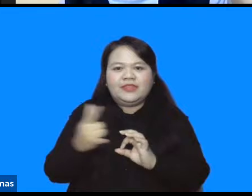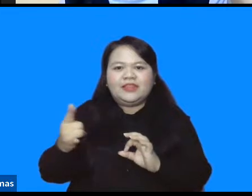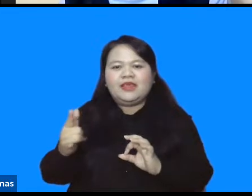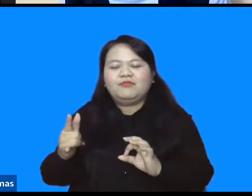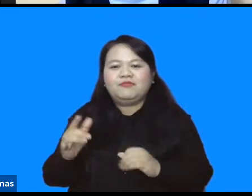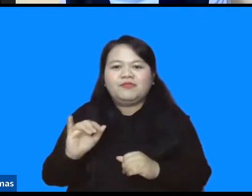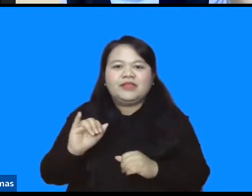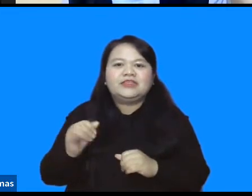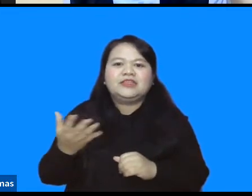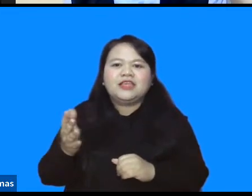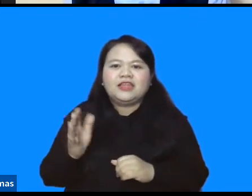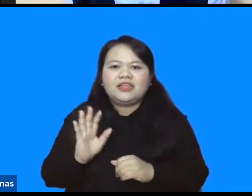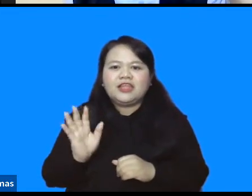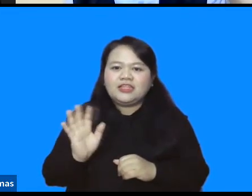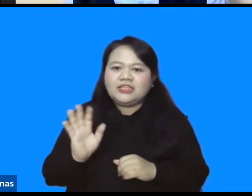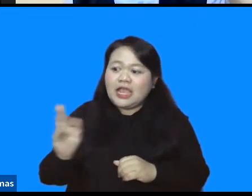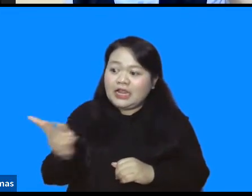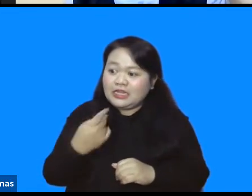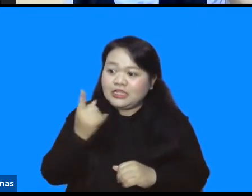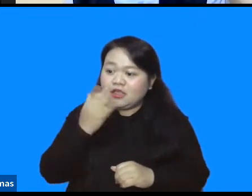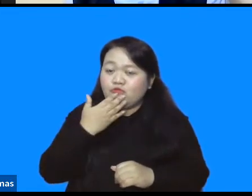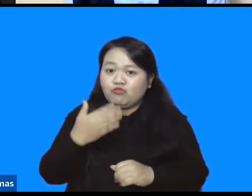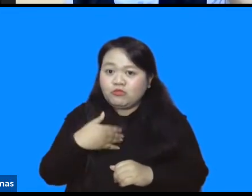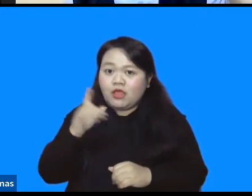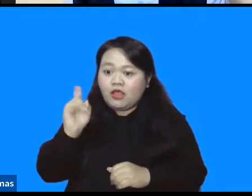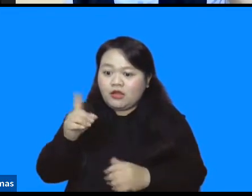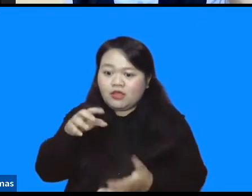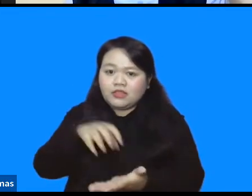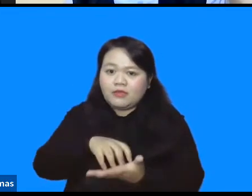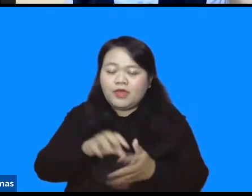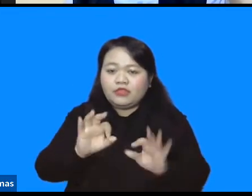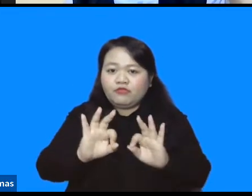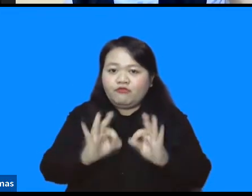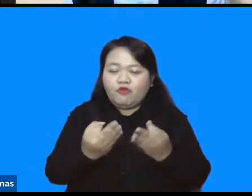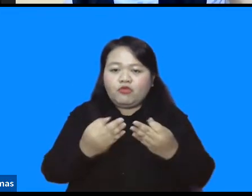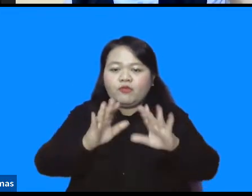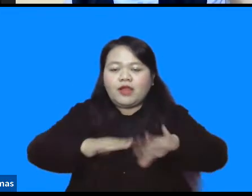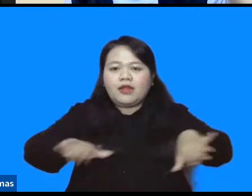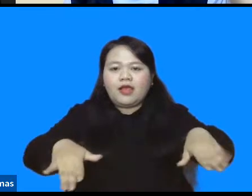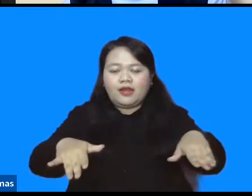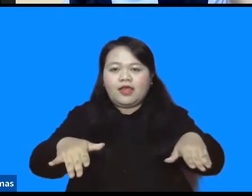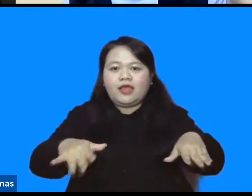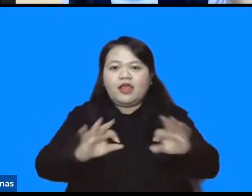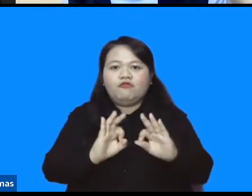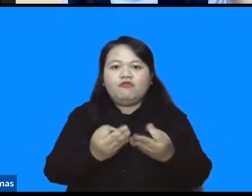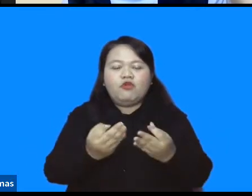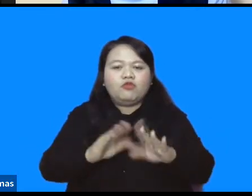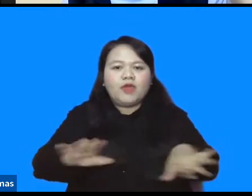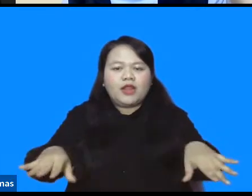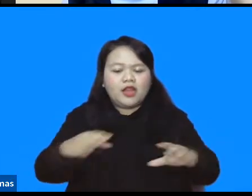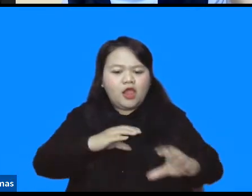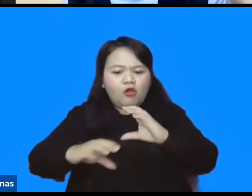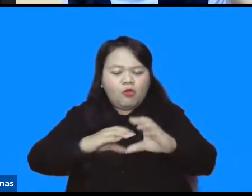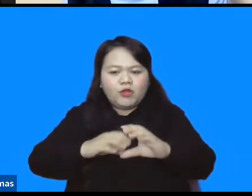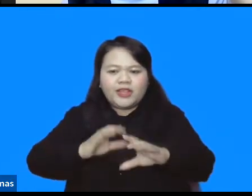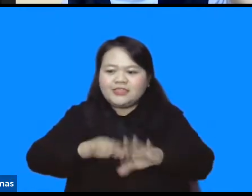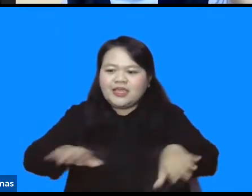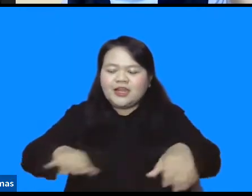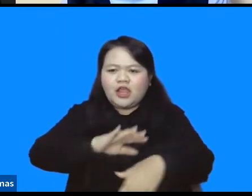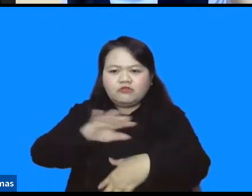ya, jadi jangan kan kita punya wadah gitu. Forum anak itu adalah forum wadah untuk komunikasi semua anak